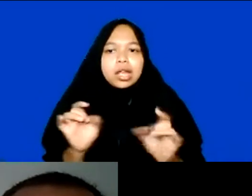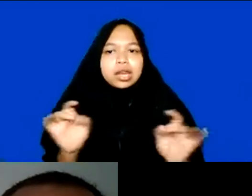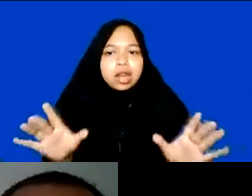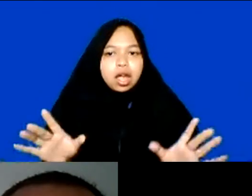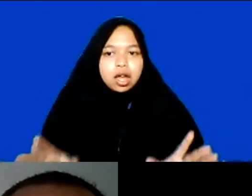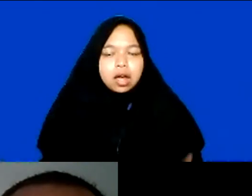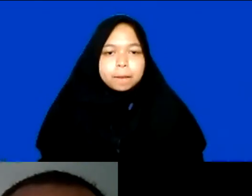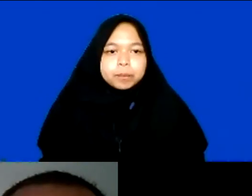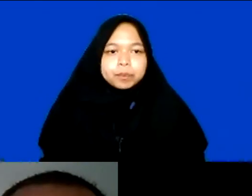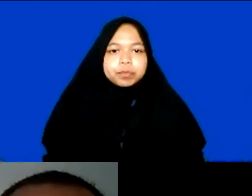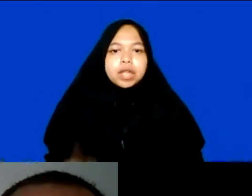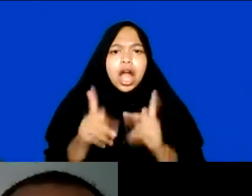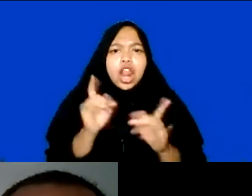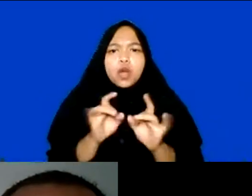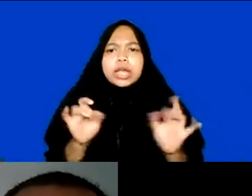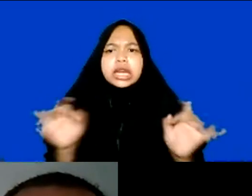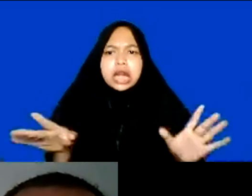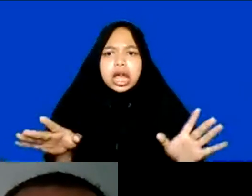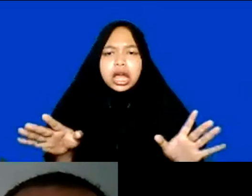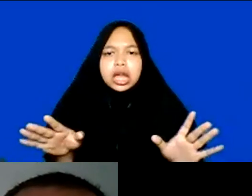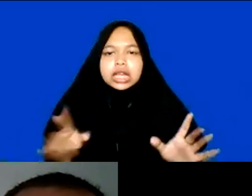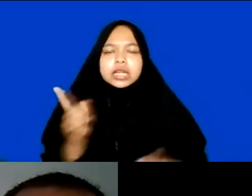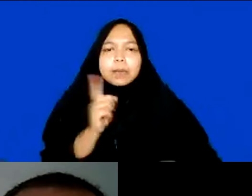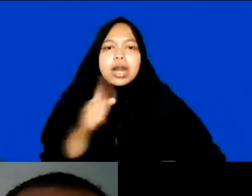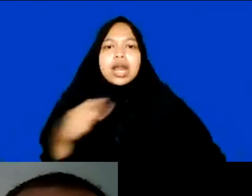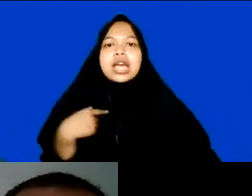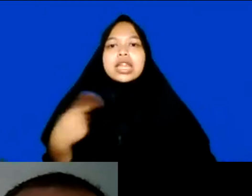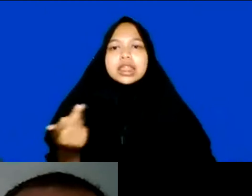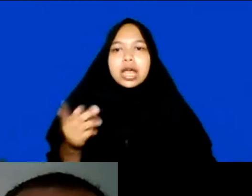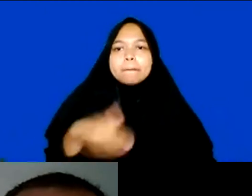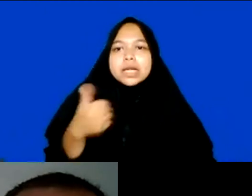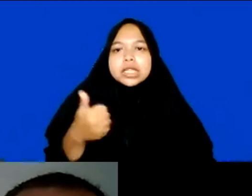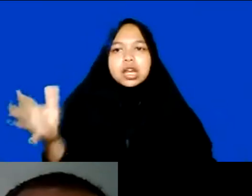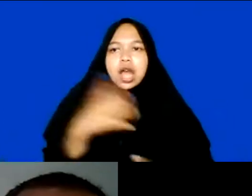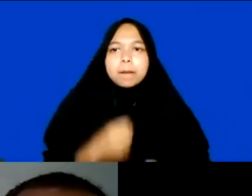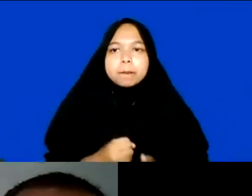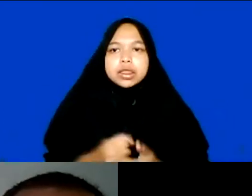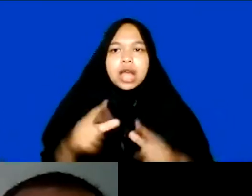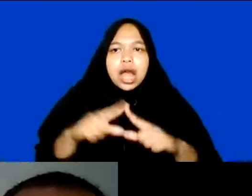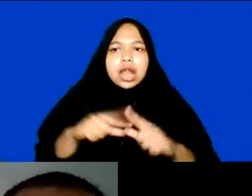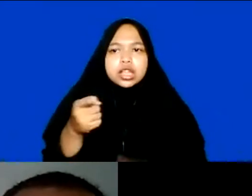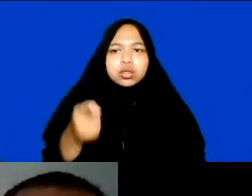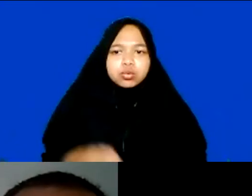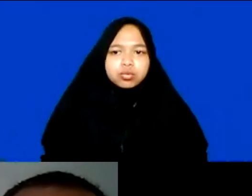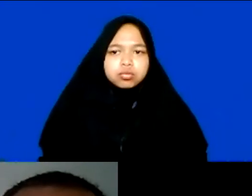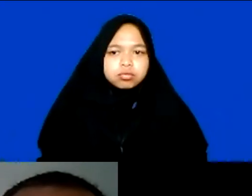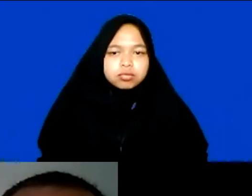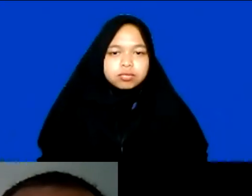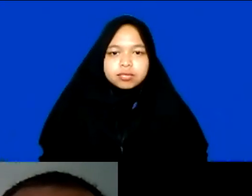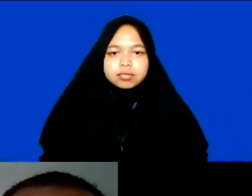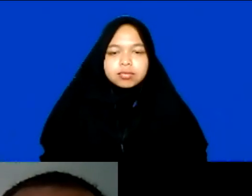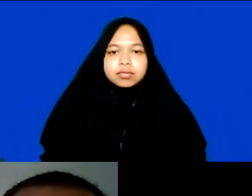mana bisa kami dapatkan Pak? Karena kan kadang-kadang nanti saya ini Pak, ada perca-perca kulit